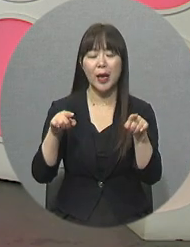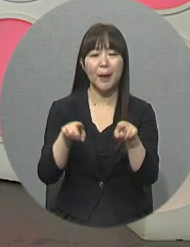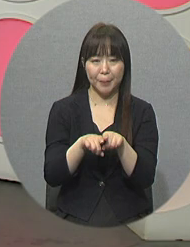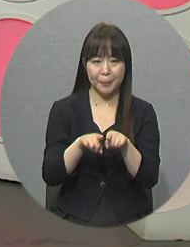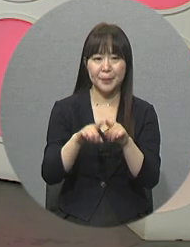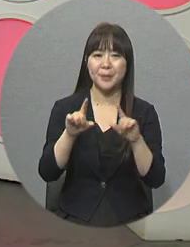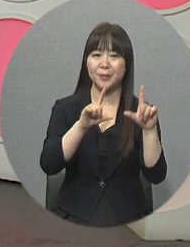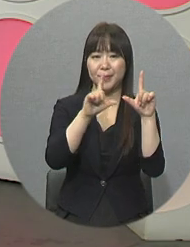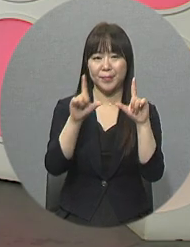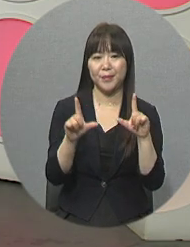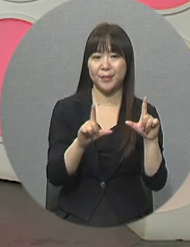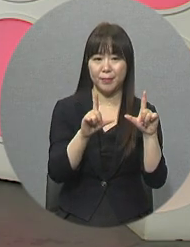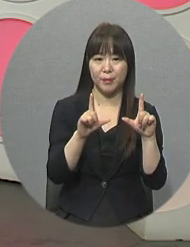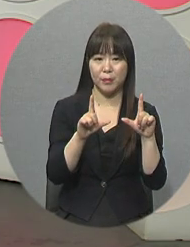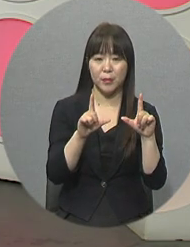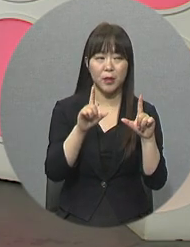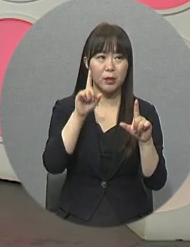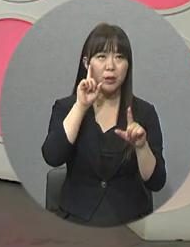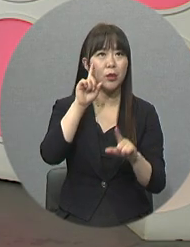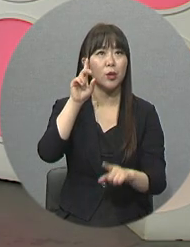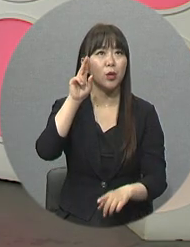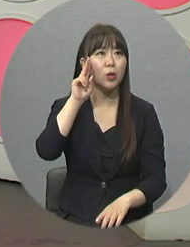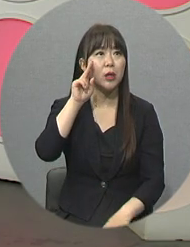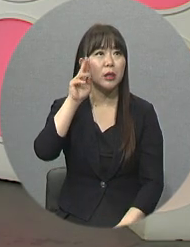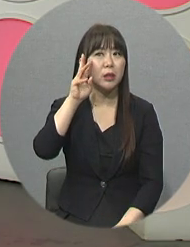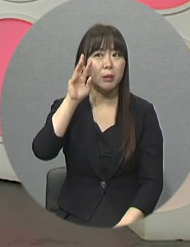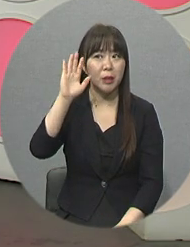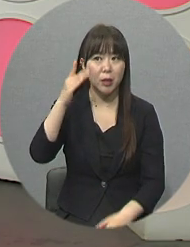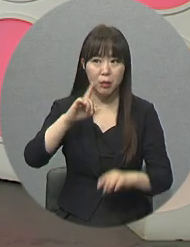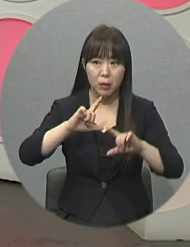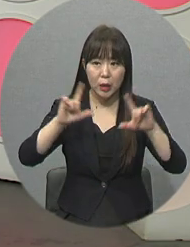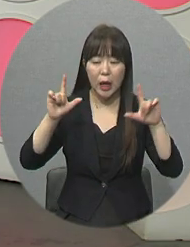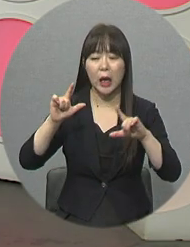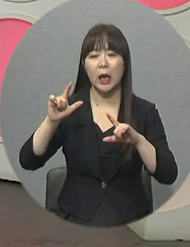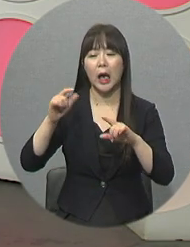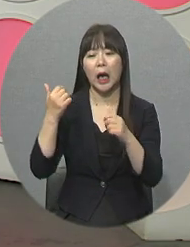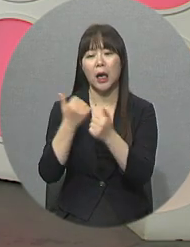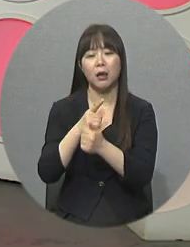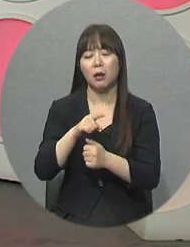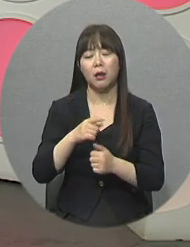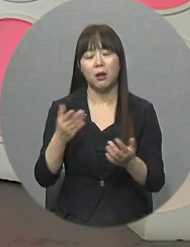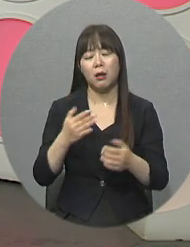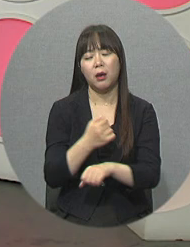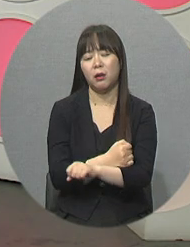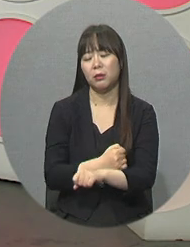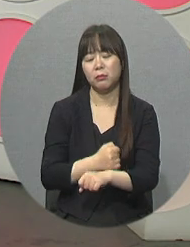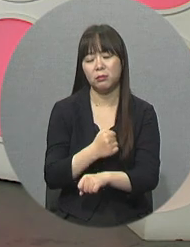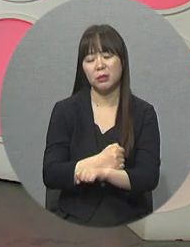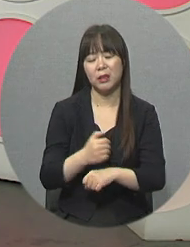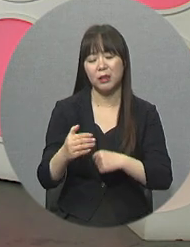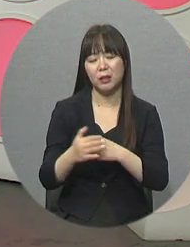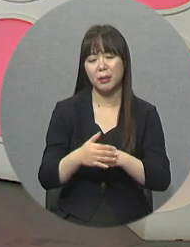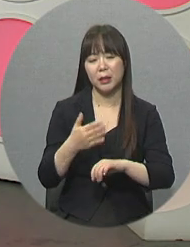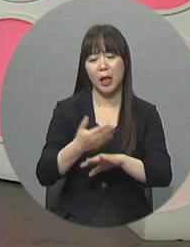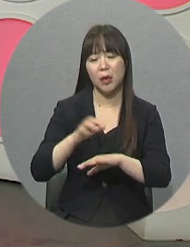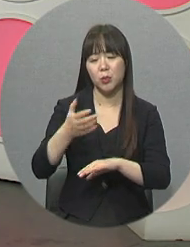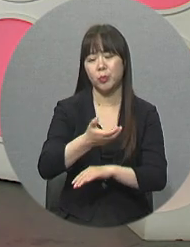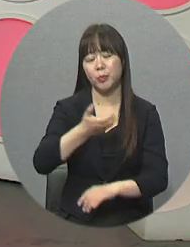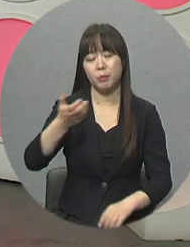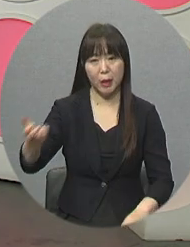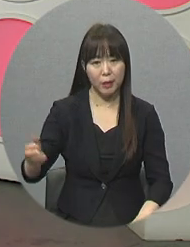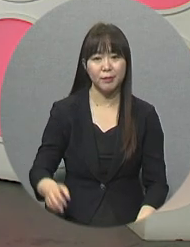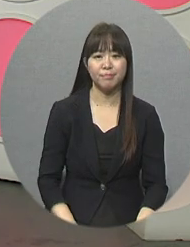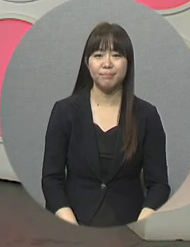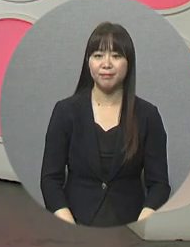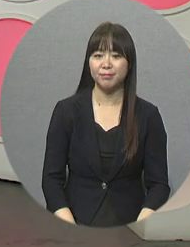지냈는데 사흘째 되던 날 아저씨는 일이 너무 고되다며 다른 직장으로 옮긴다고 했습니다.